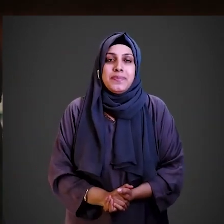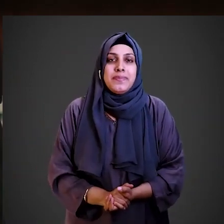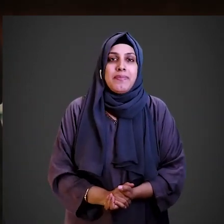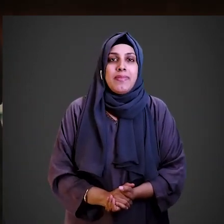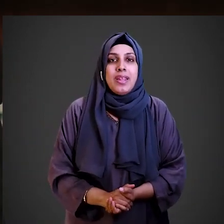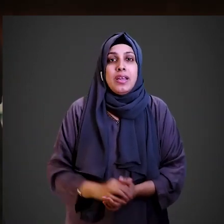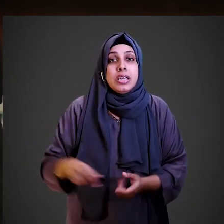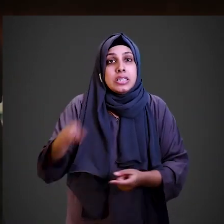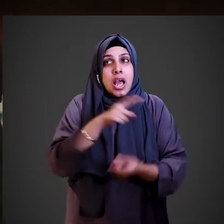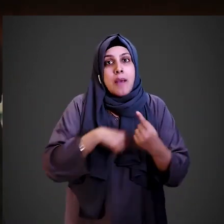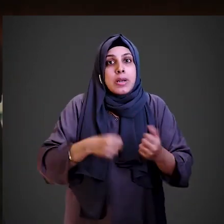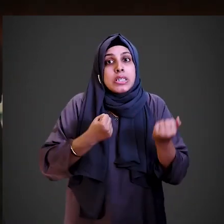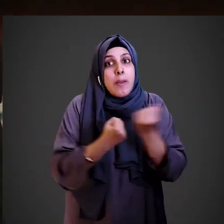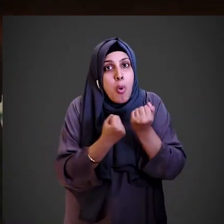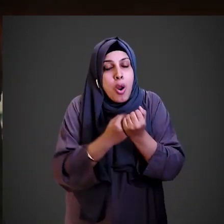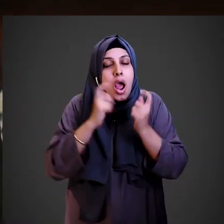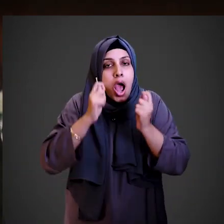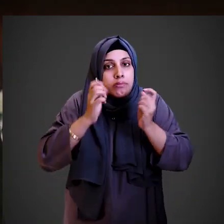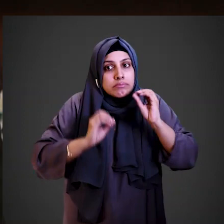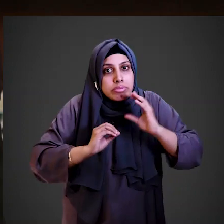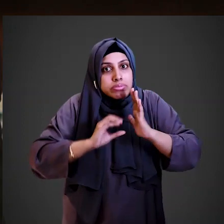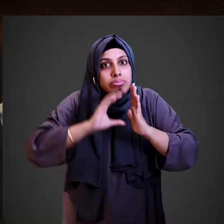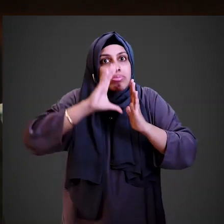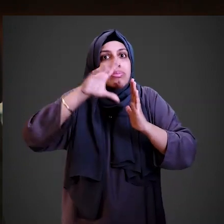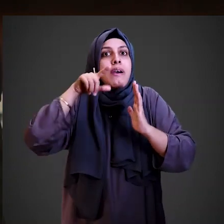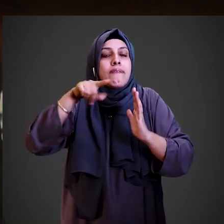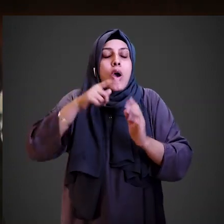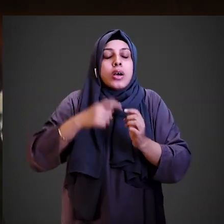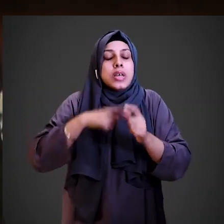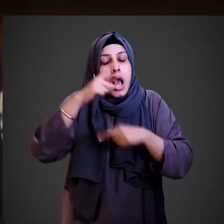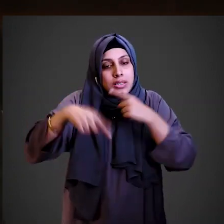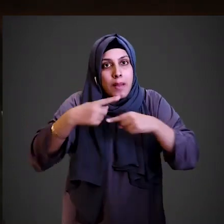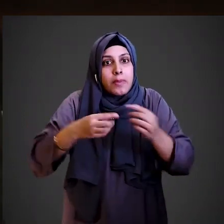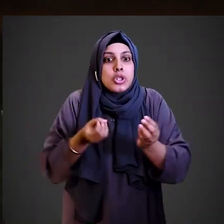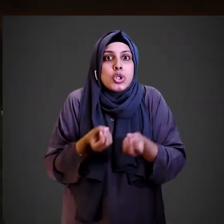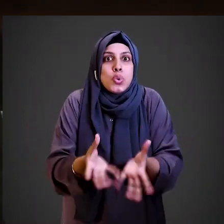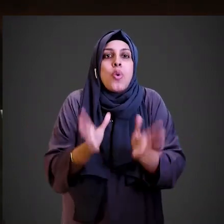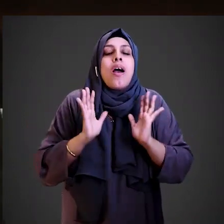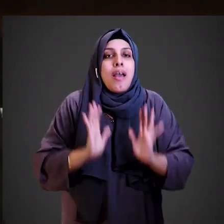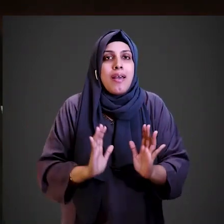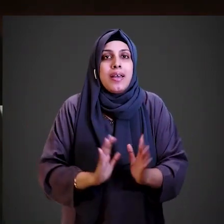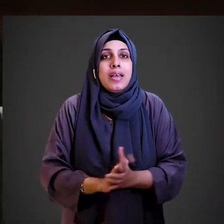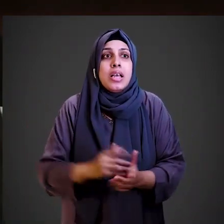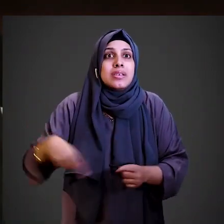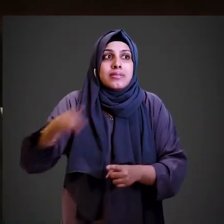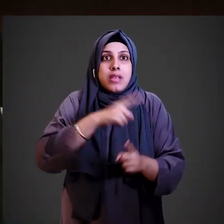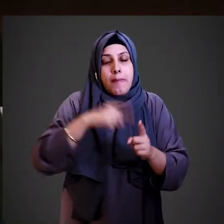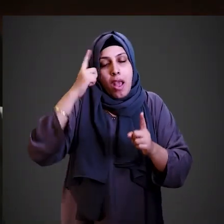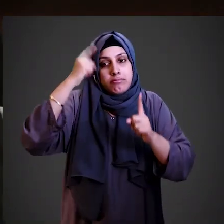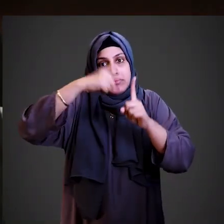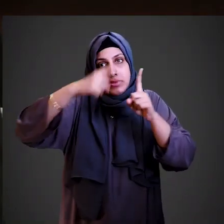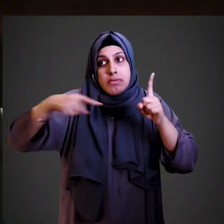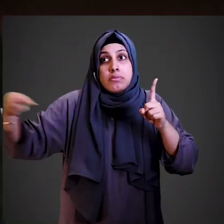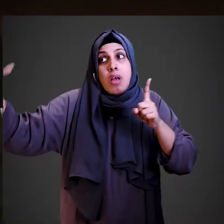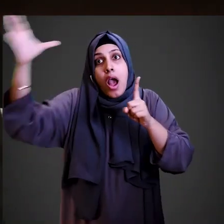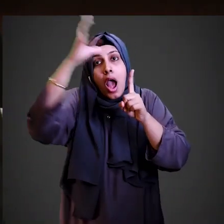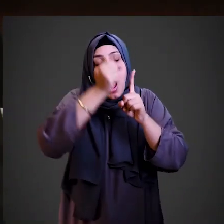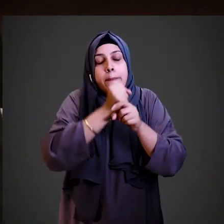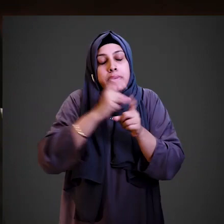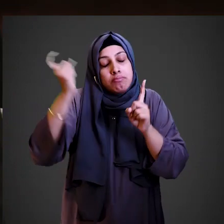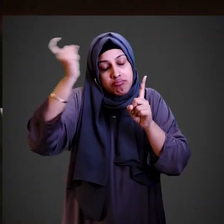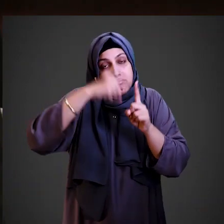دیں، ان کی انکم کو سپلیمنٹ کرنے کے لیے کیش ٹرانسفر پروگرامز چلائیں، کیونکہ یہ ہماری اکانومی کا ایک